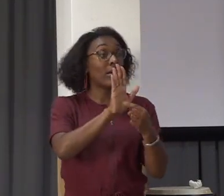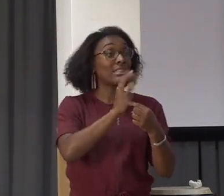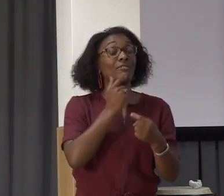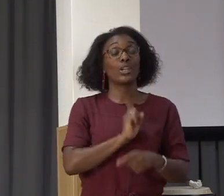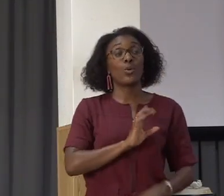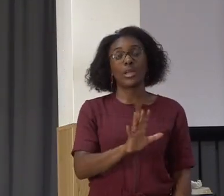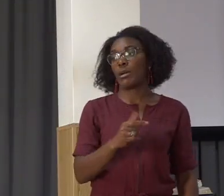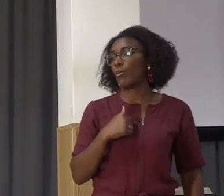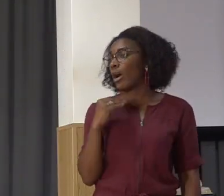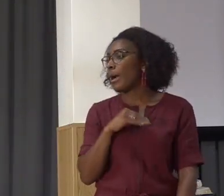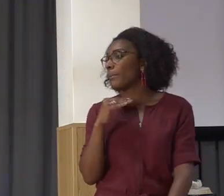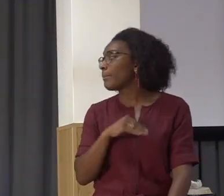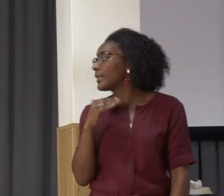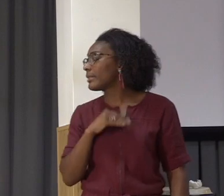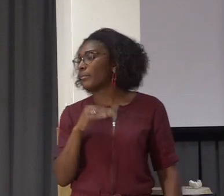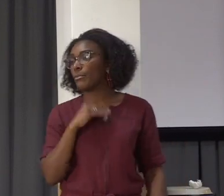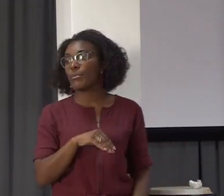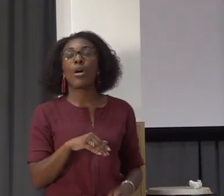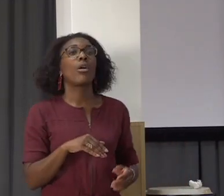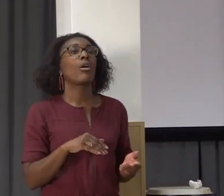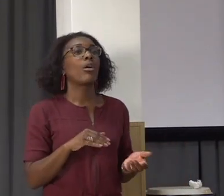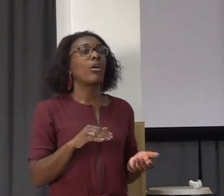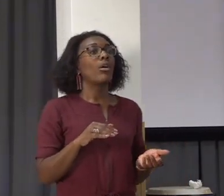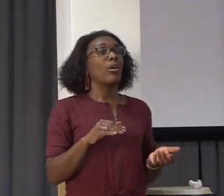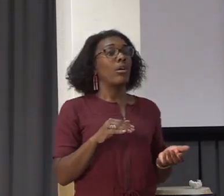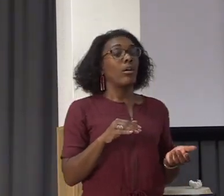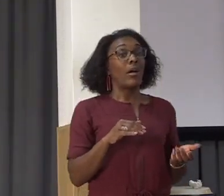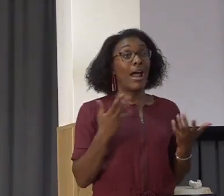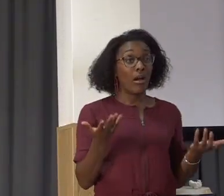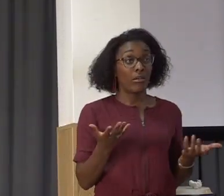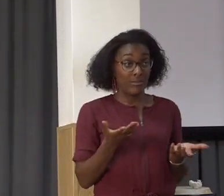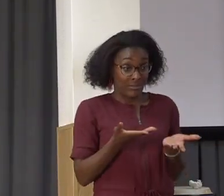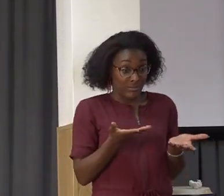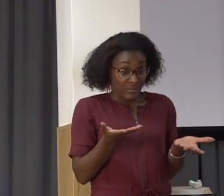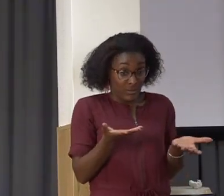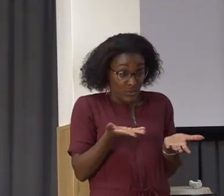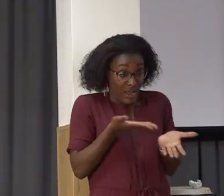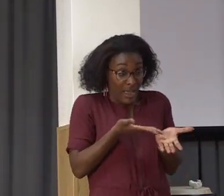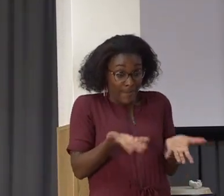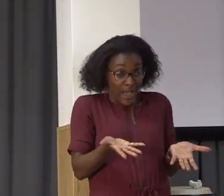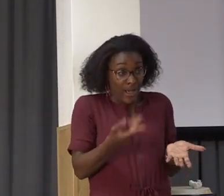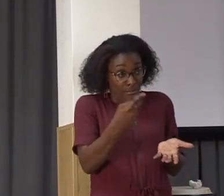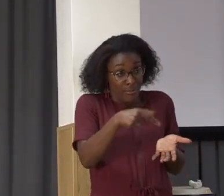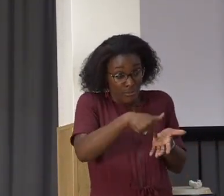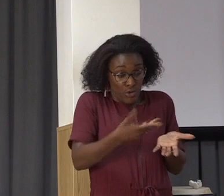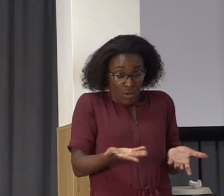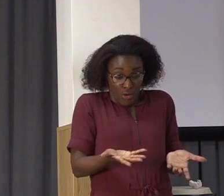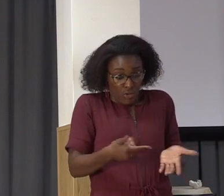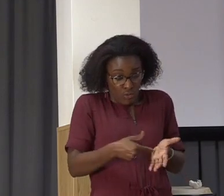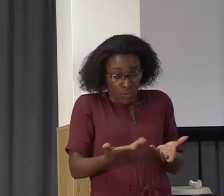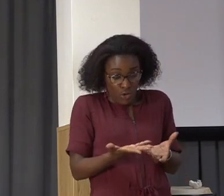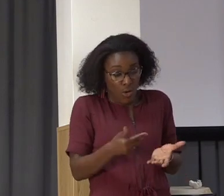très rapidement parce que mais ce que je veux dire, qu'est-ce qu'il y a dans notre main? D'abord, on a la parole de Dieu qui est puissante.